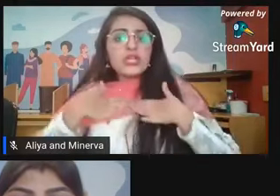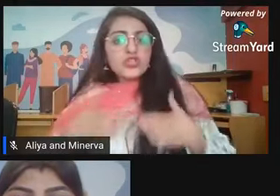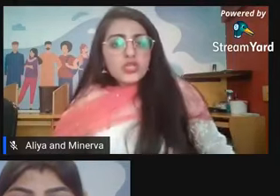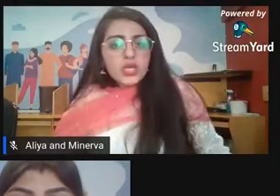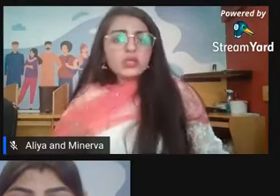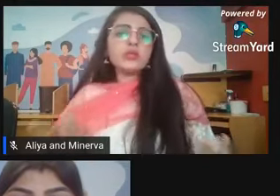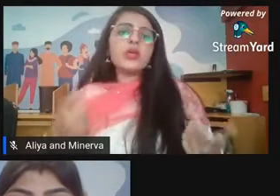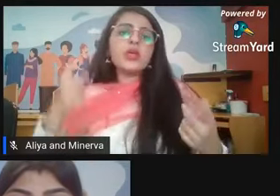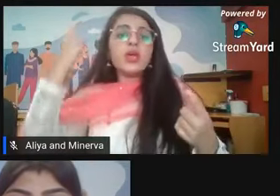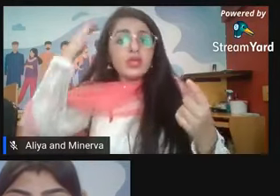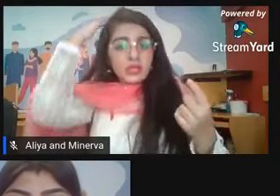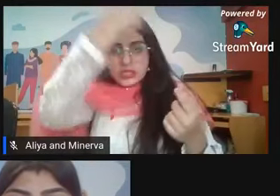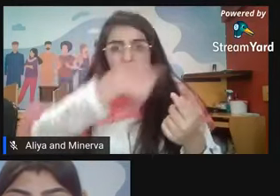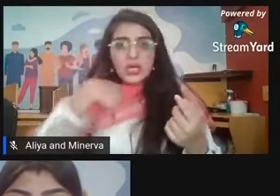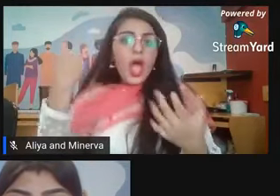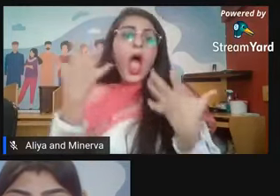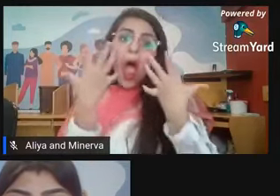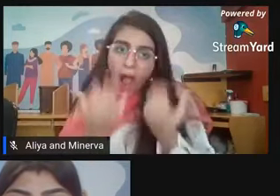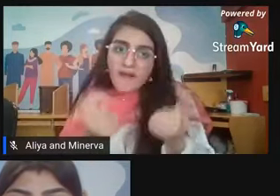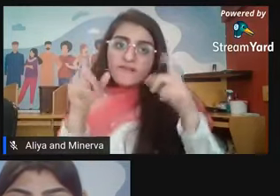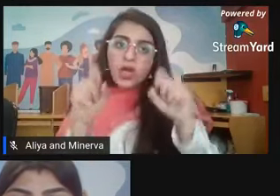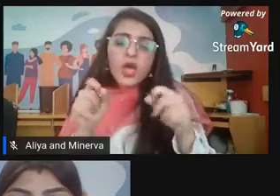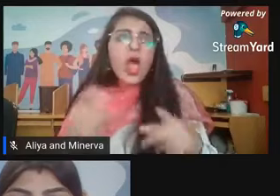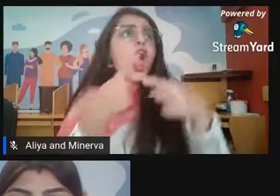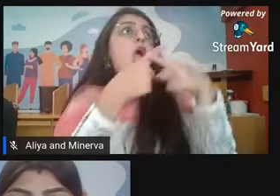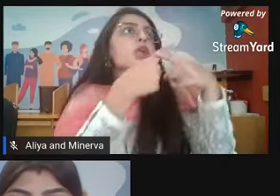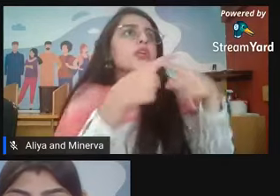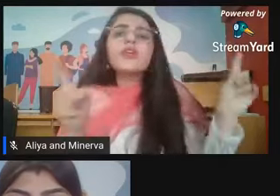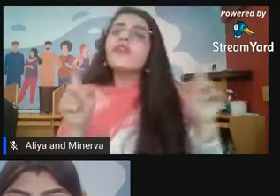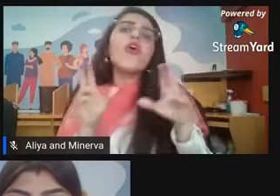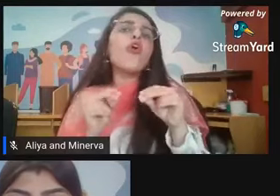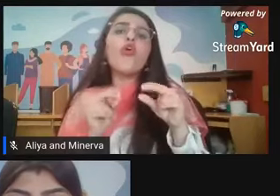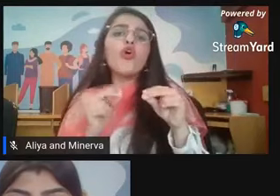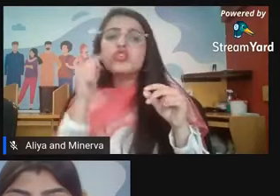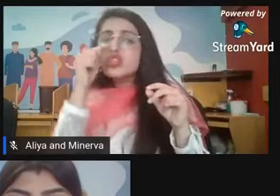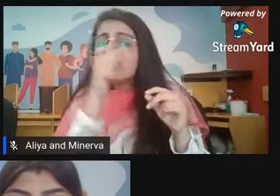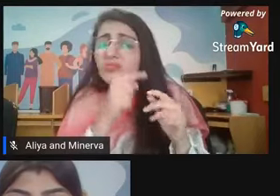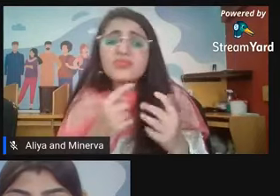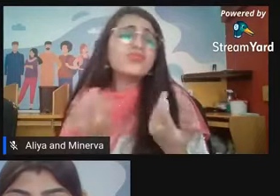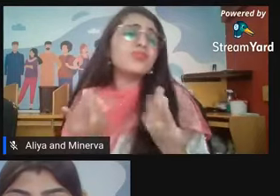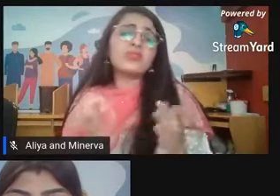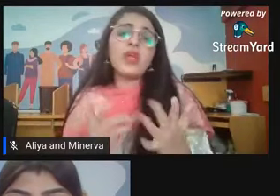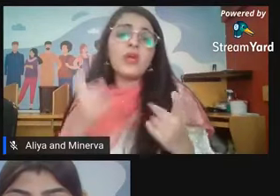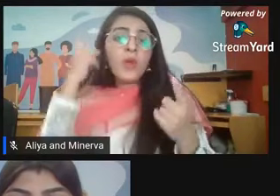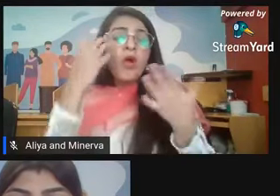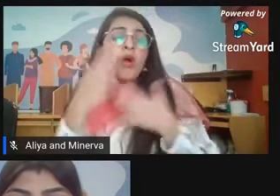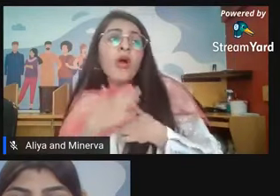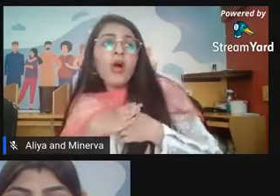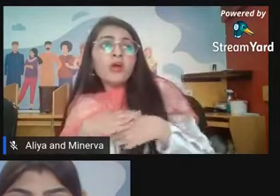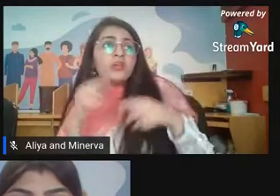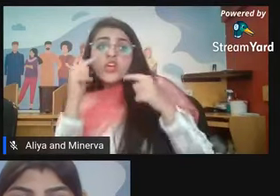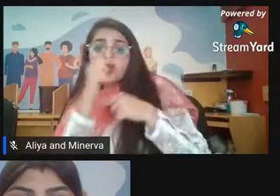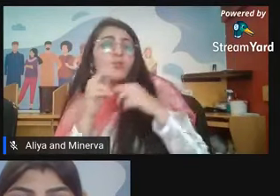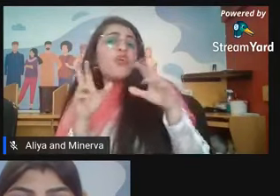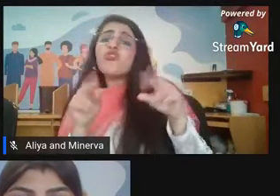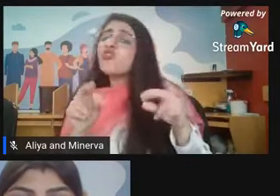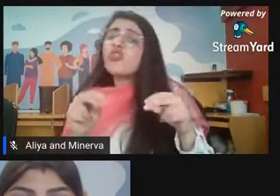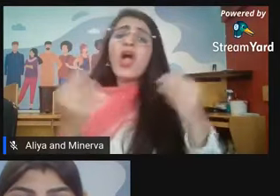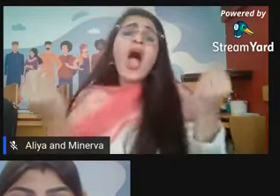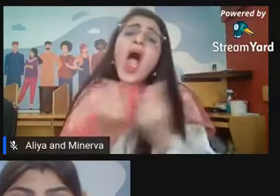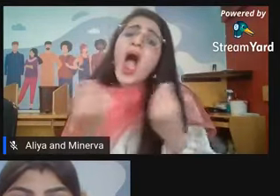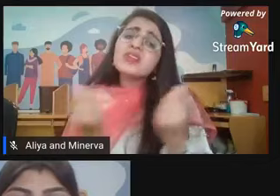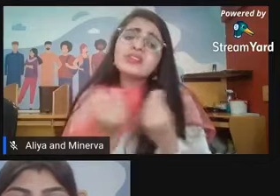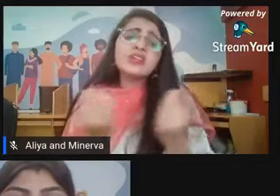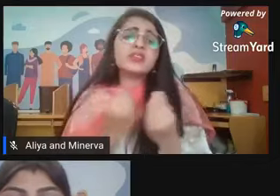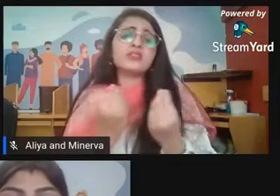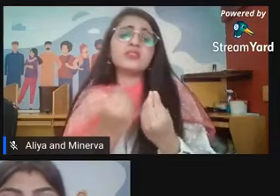होता है, हमारे स्कल का भी होता है. सो देर इज नथिंग इनकन्वीनियंट और देर इज नथिंग अनकम्फर्टेबल अबाउट इट. ये सारे